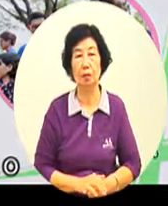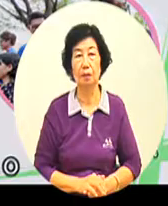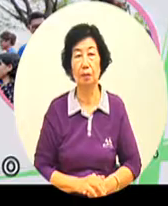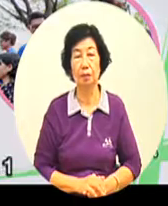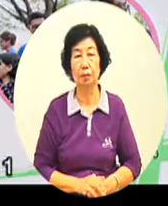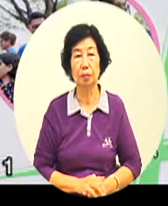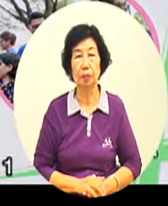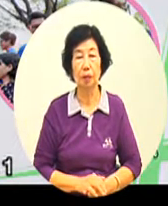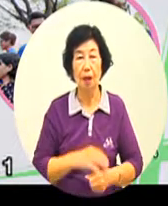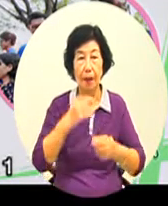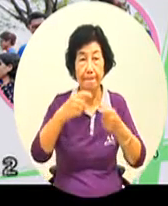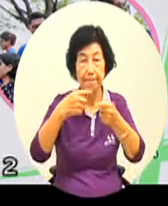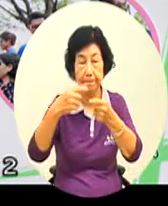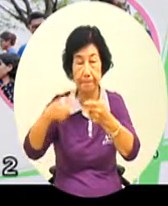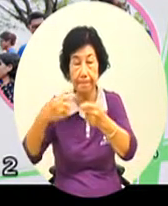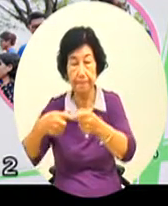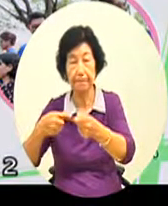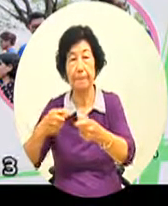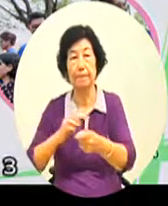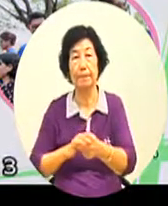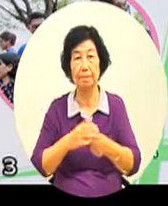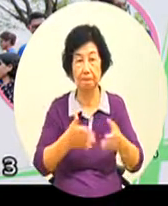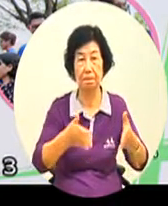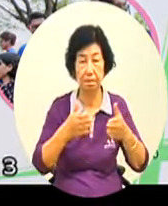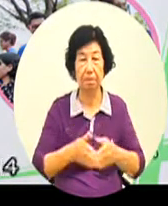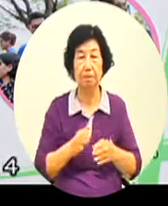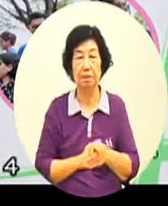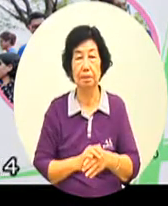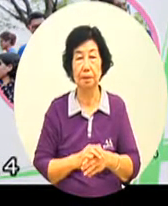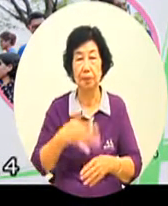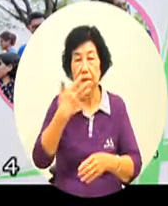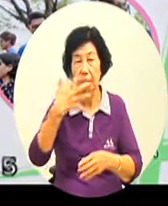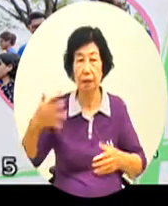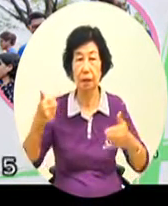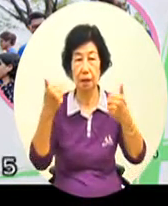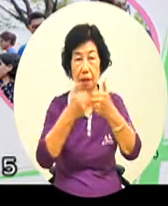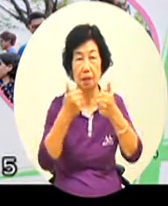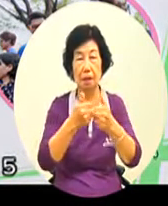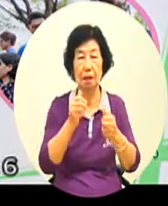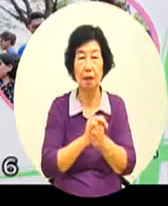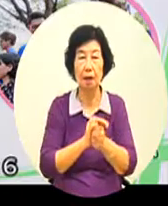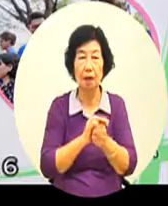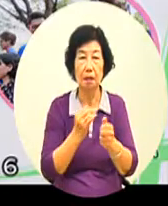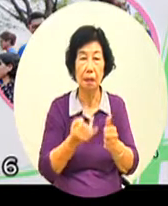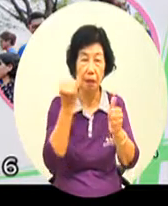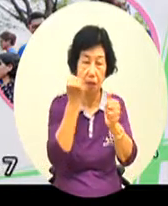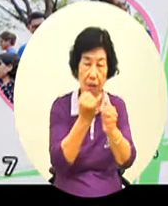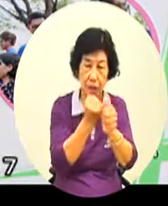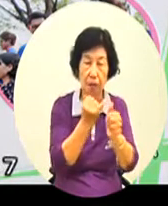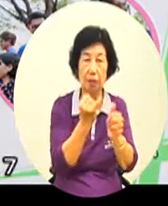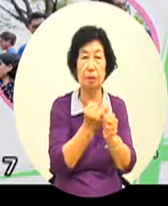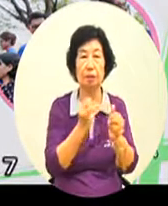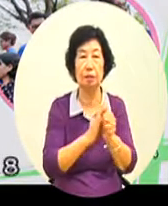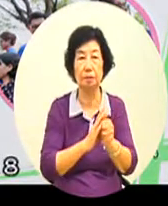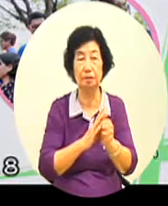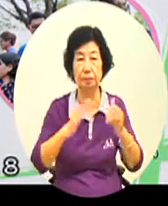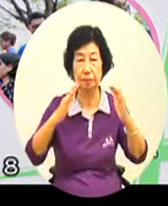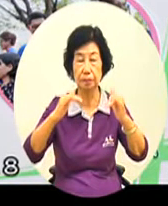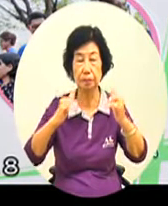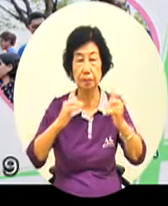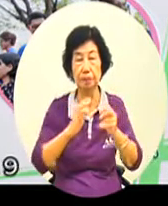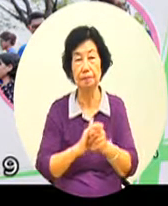们一年一度哈最重要的音乐会跟婚礼，这个十二大节庆哈，在今年有非常大的